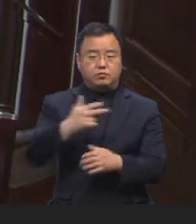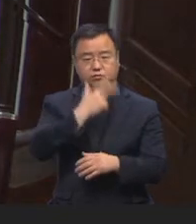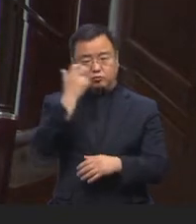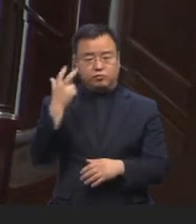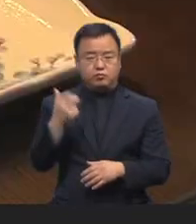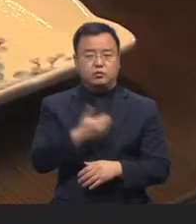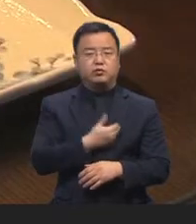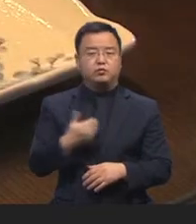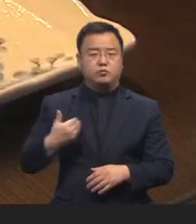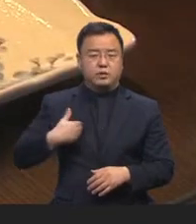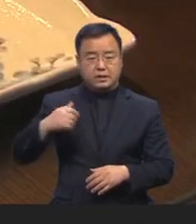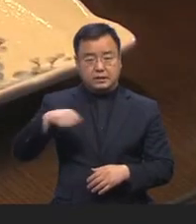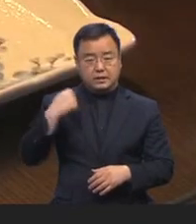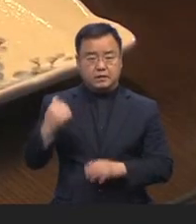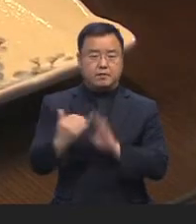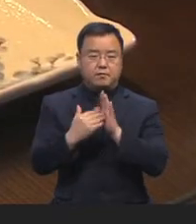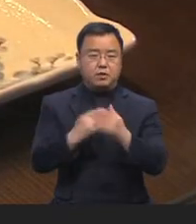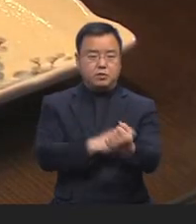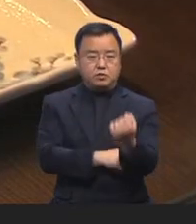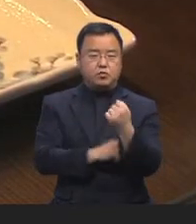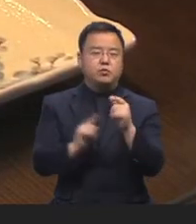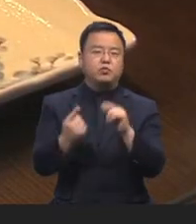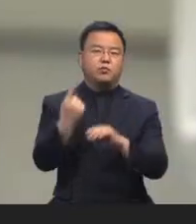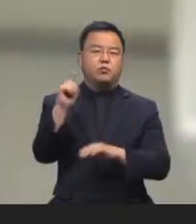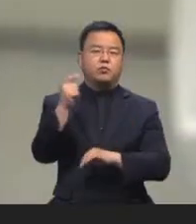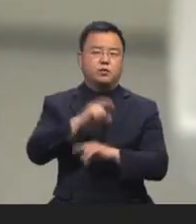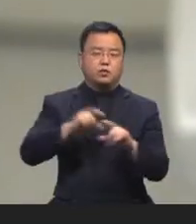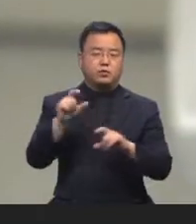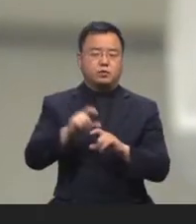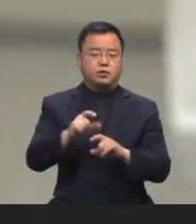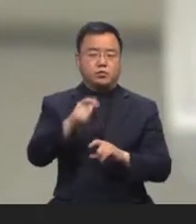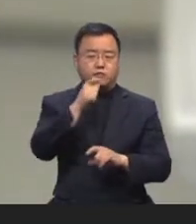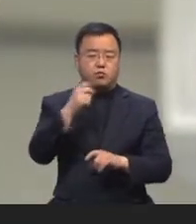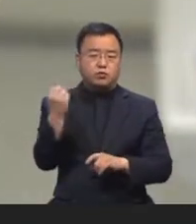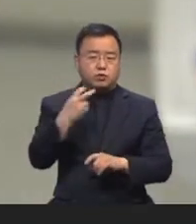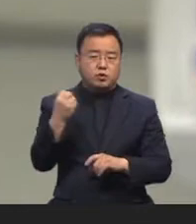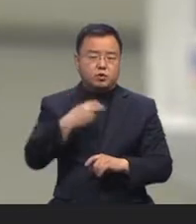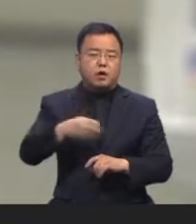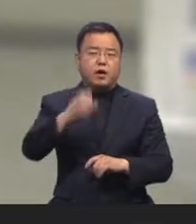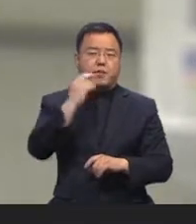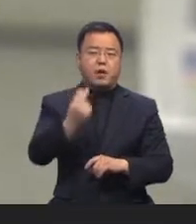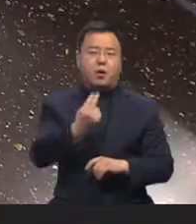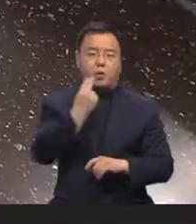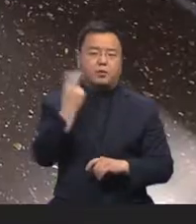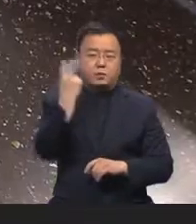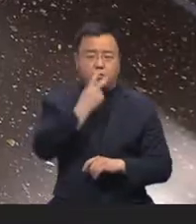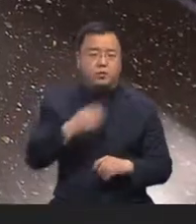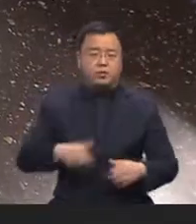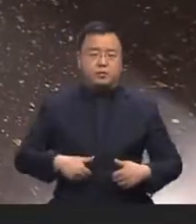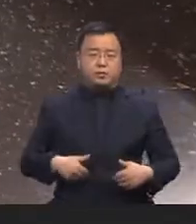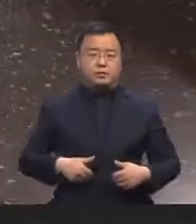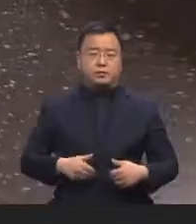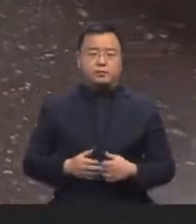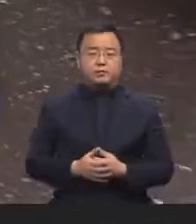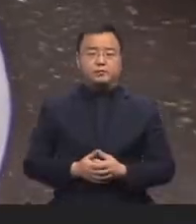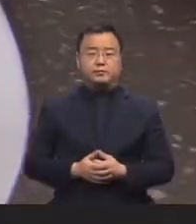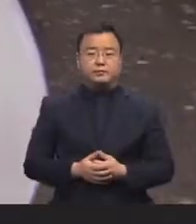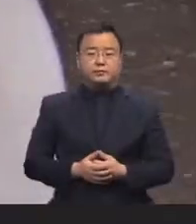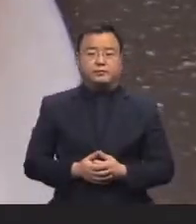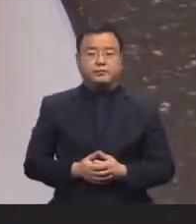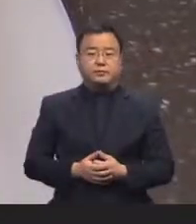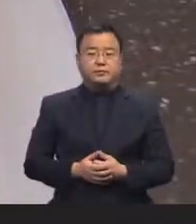통해 면역력을 높이고 미지근한 물을 수시로 마셔 호흡기를 보호하는 것도 도움이 됩니다 2 베이스 뉴스 사회